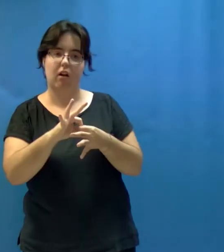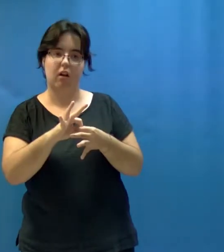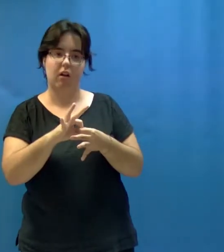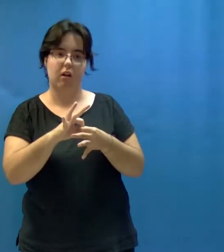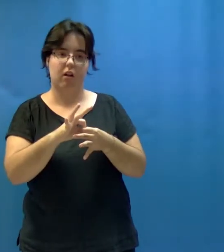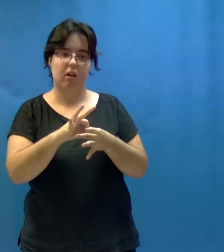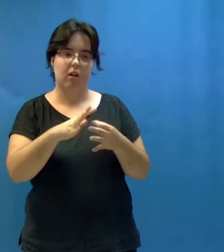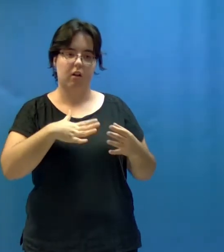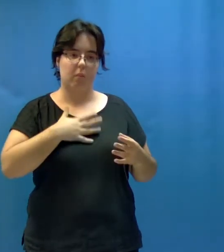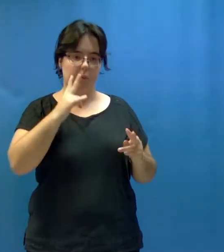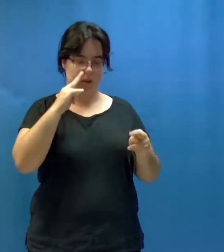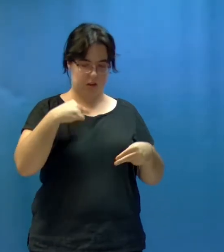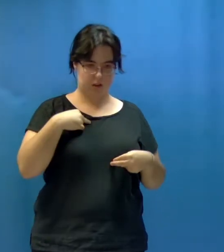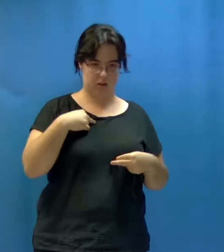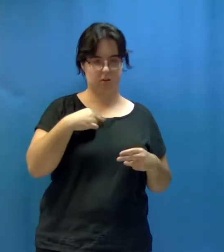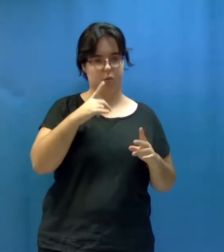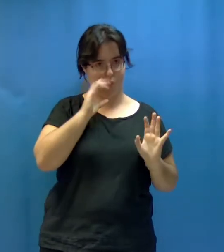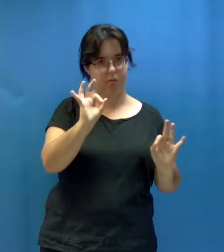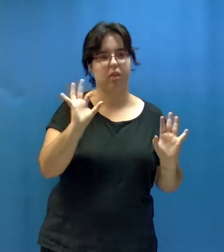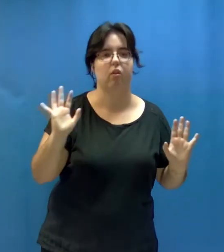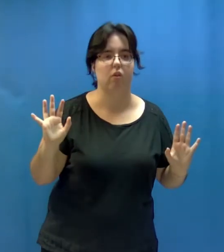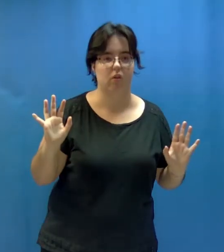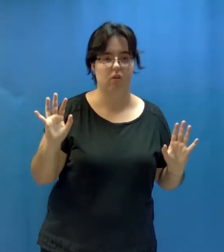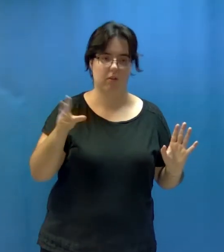l'espill. Heu dit perquè vaig tenir cuidado, no me sabria mal.